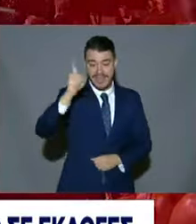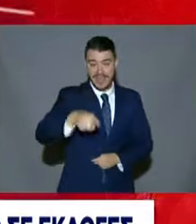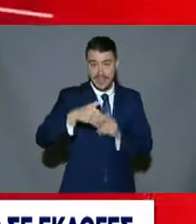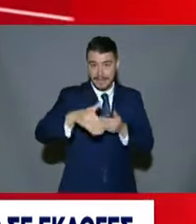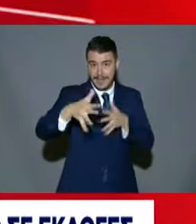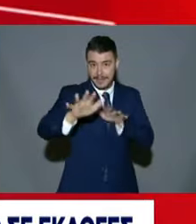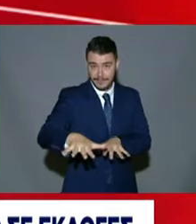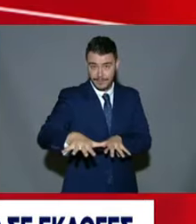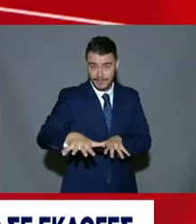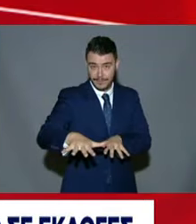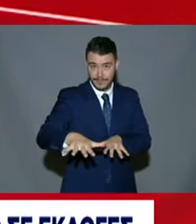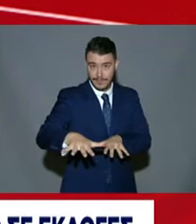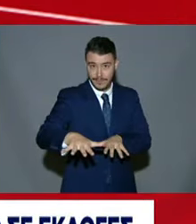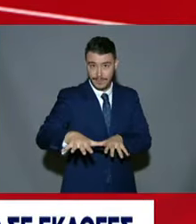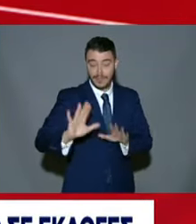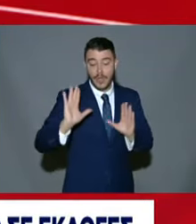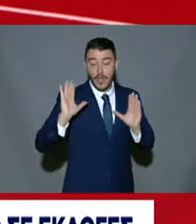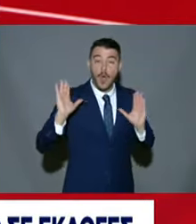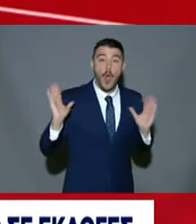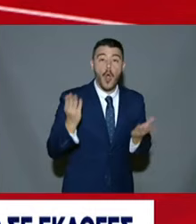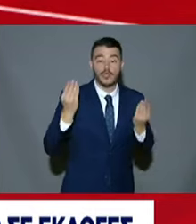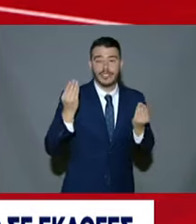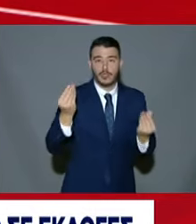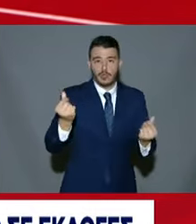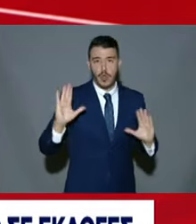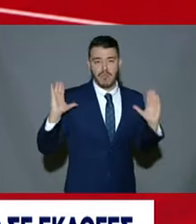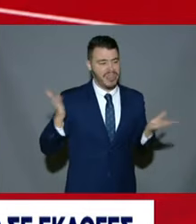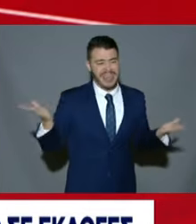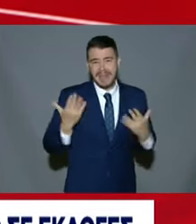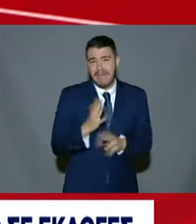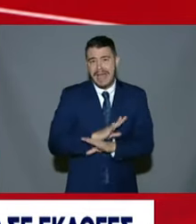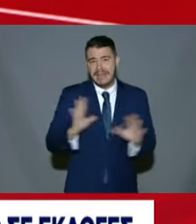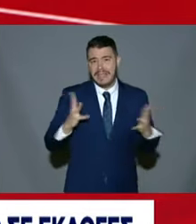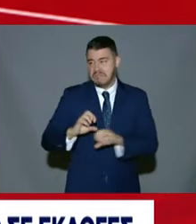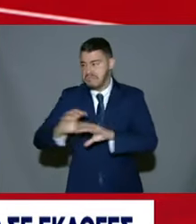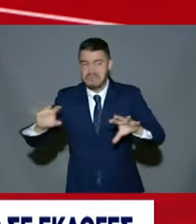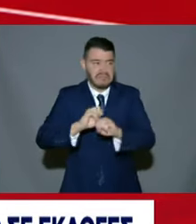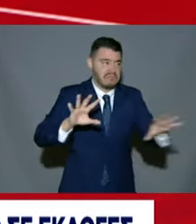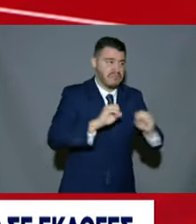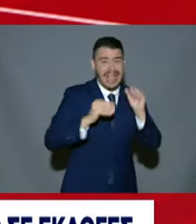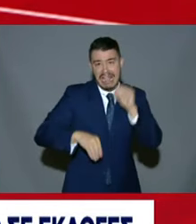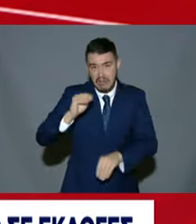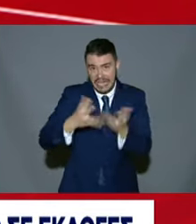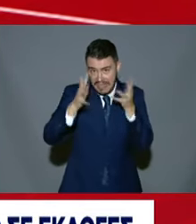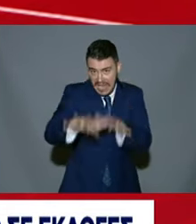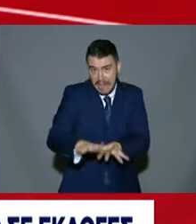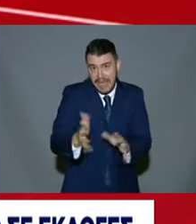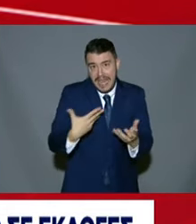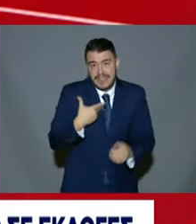Ό,τι χωρίς διασφαλίσεις, χωρίς εγγυήσεις, ούτε τεχνικές, προφανώς είναι αστείο να μιλάμε για